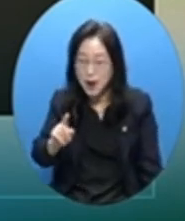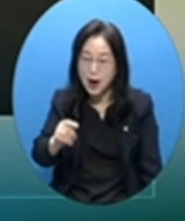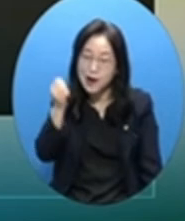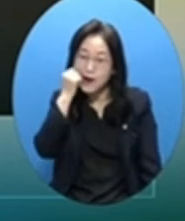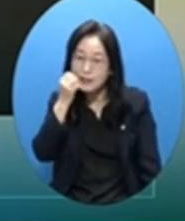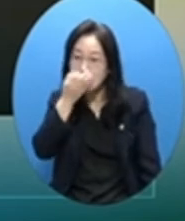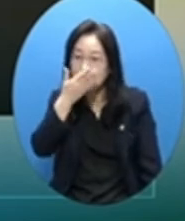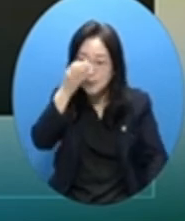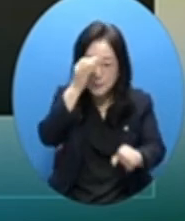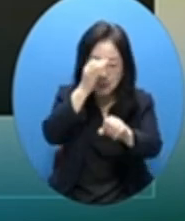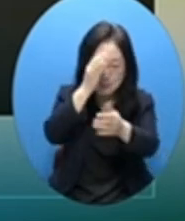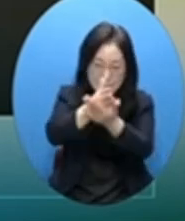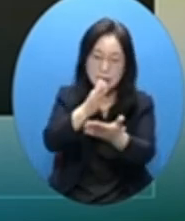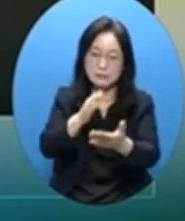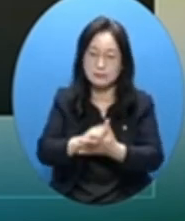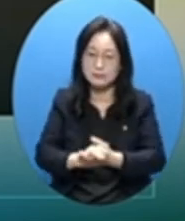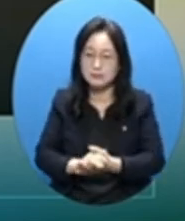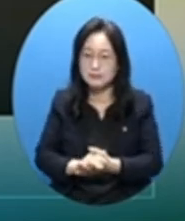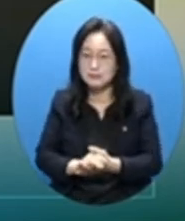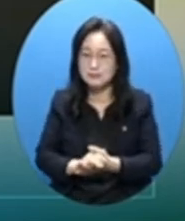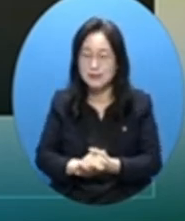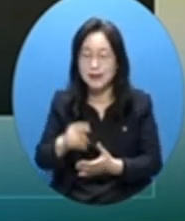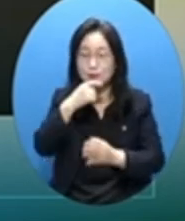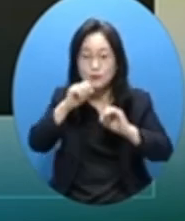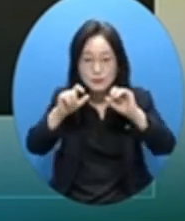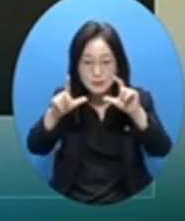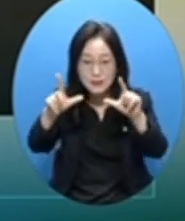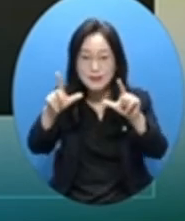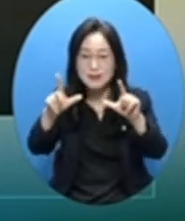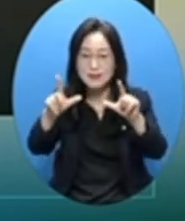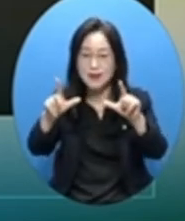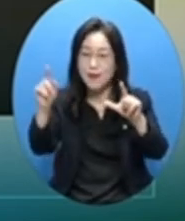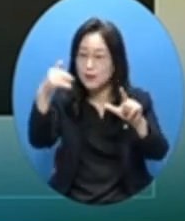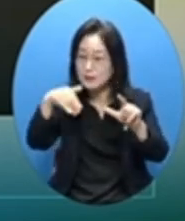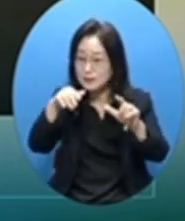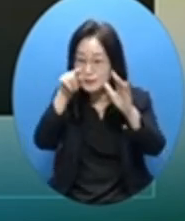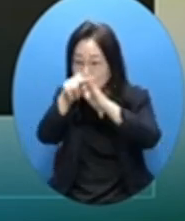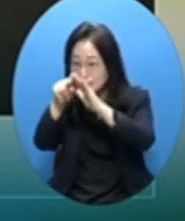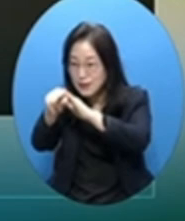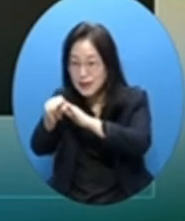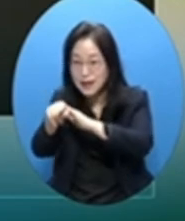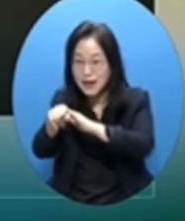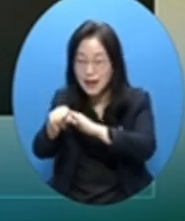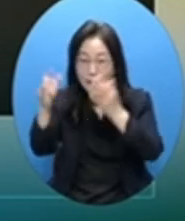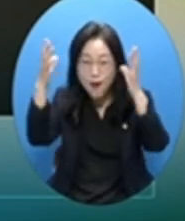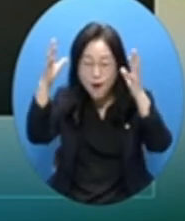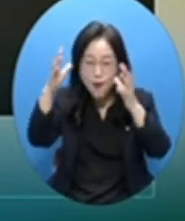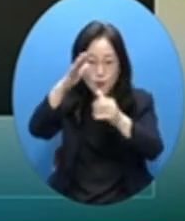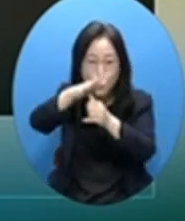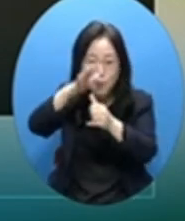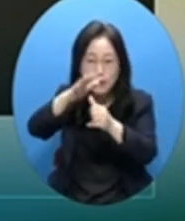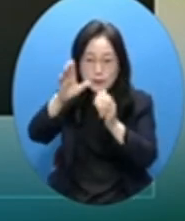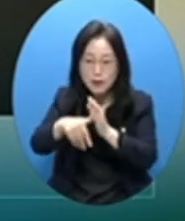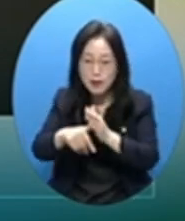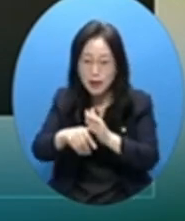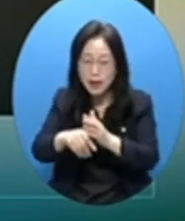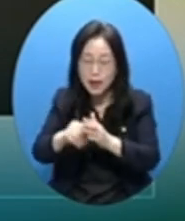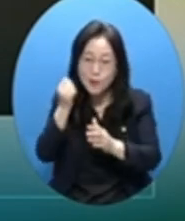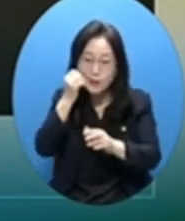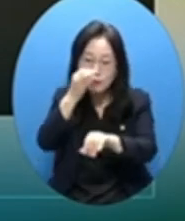사 먹으면 안 된다 주일날 어디 가서 뭐 어릴 때 사 먹어본 적 경험도